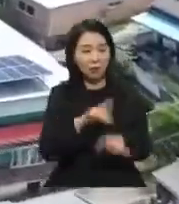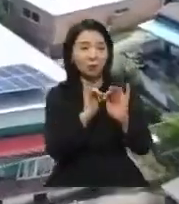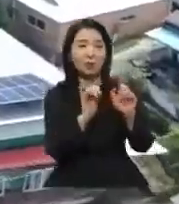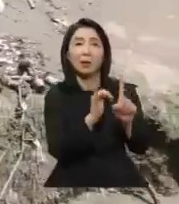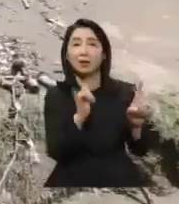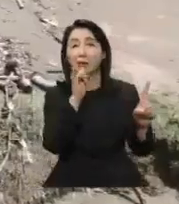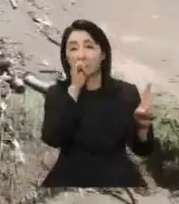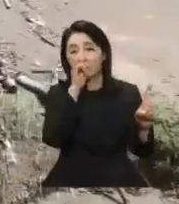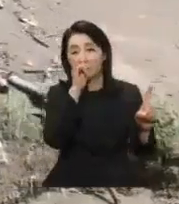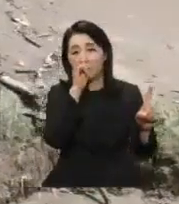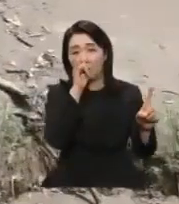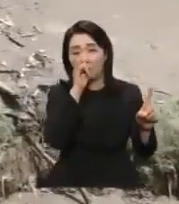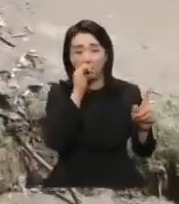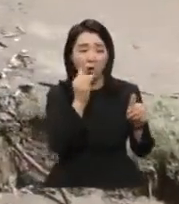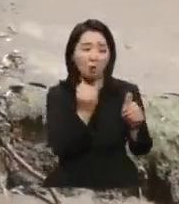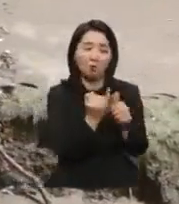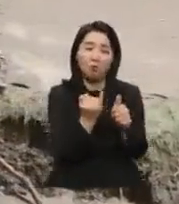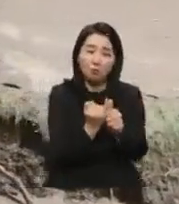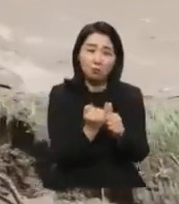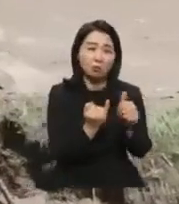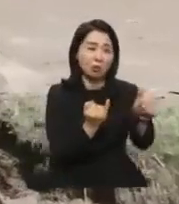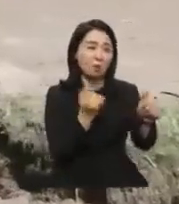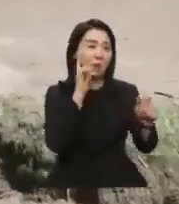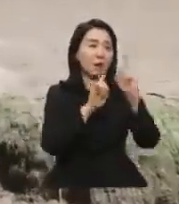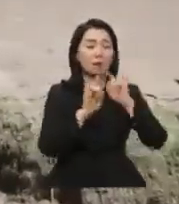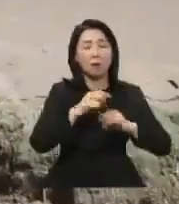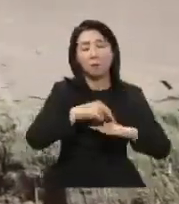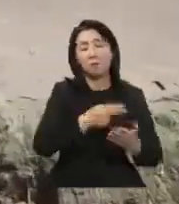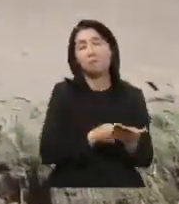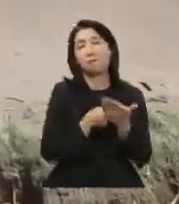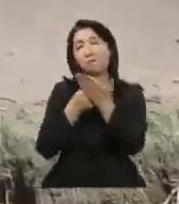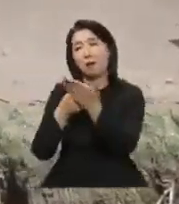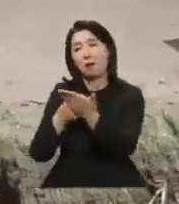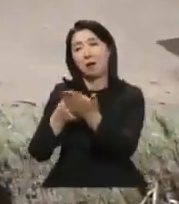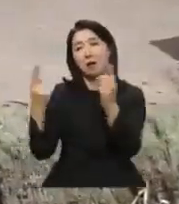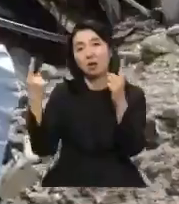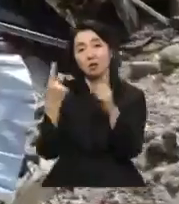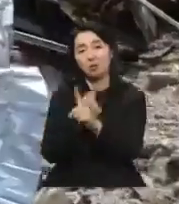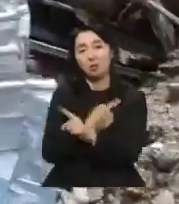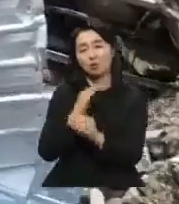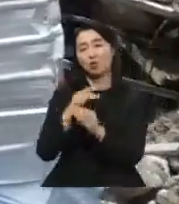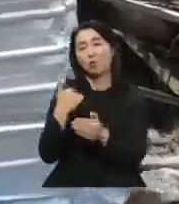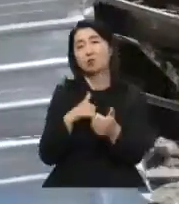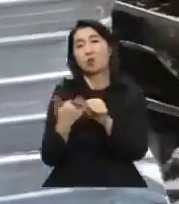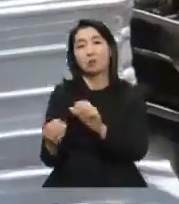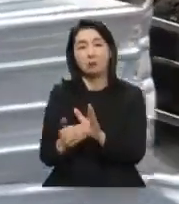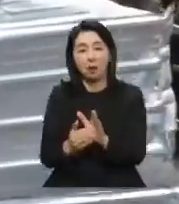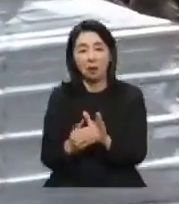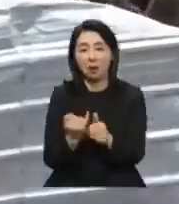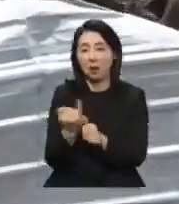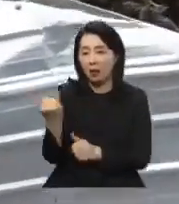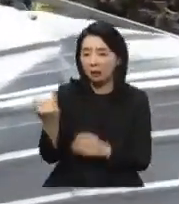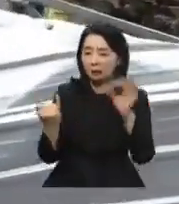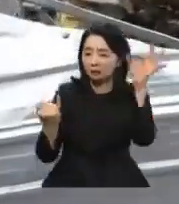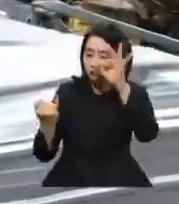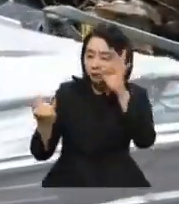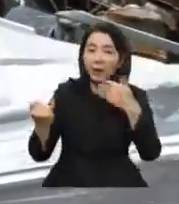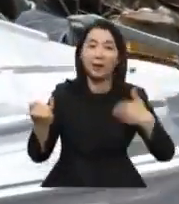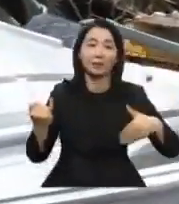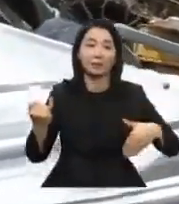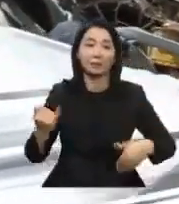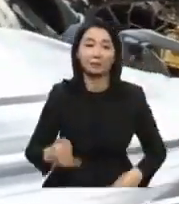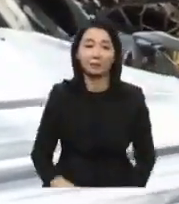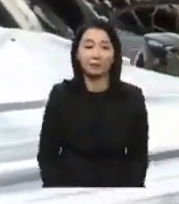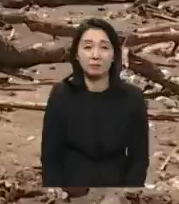있는 상태인데요 부부 중 남편이 부상을 입고 병원으로 옮겨져 치료를 받다가 어제 숨졌고 그 아내를 아직 찾지 못하고 있습니다